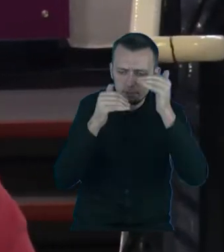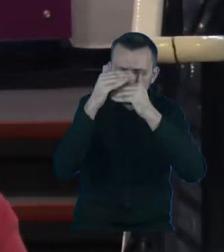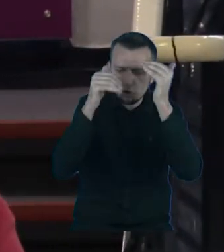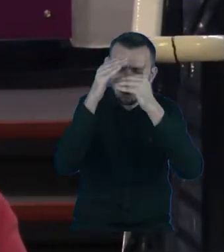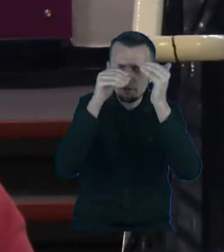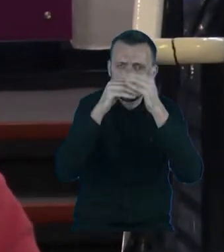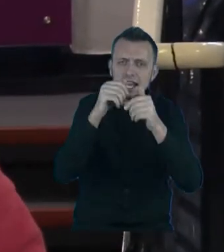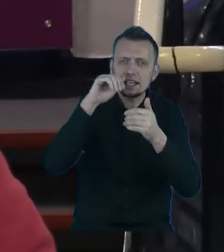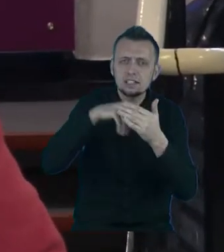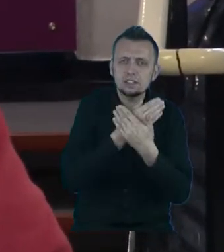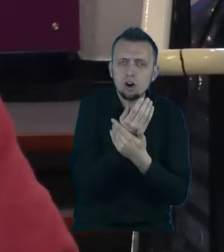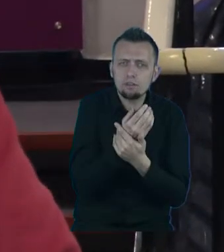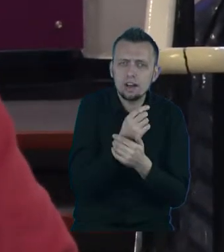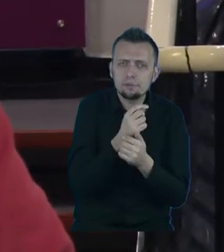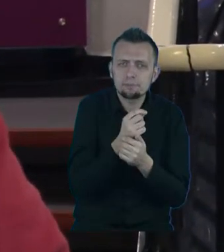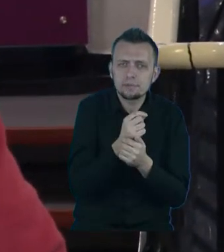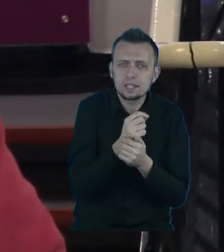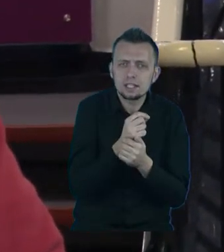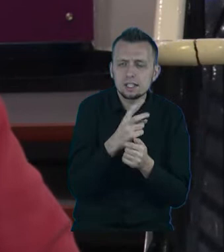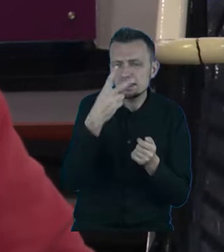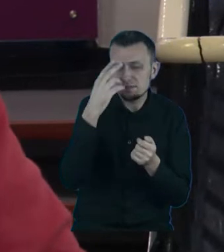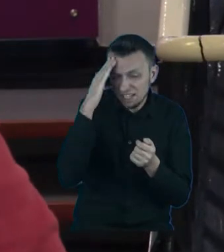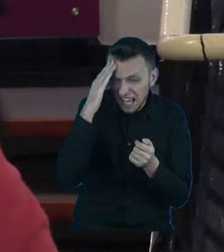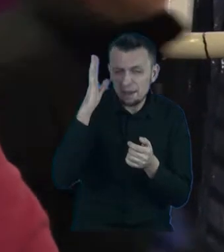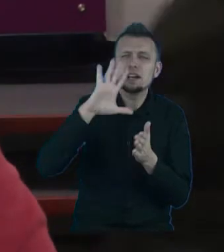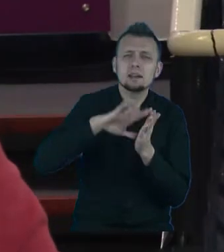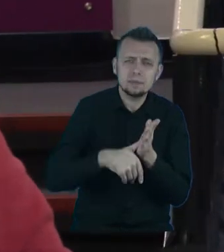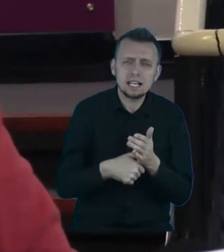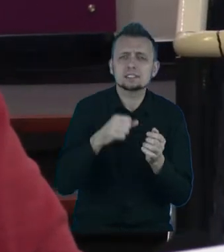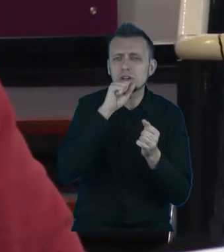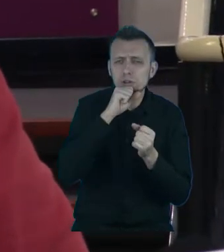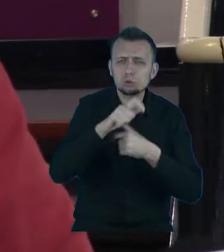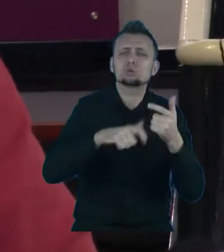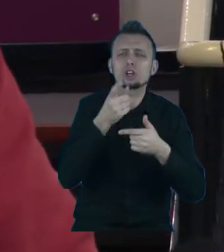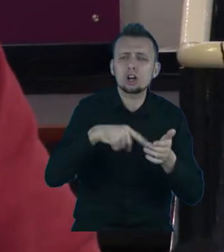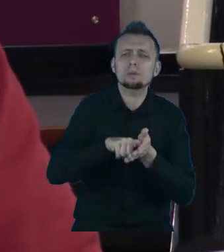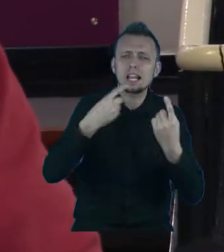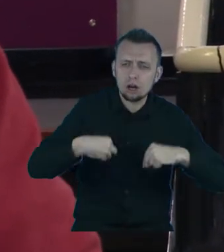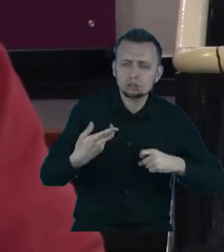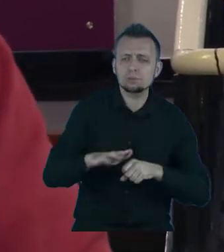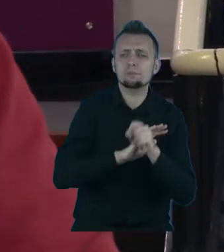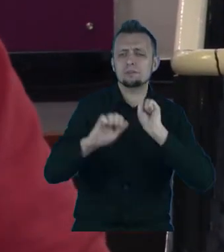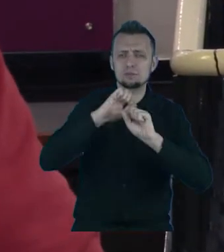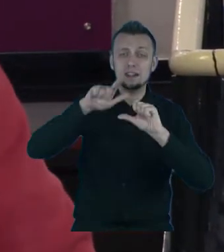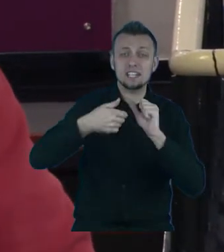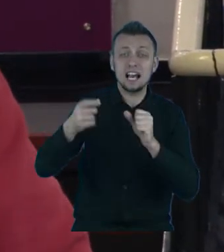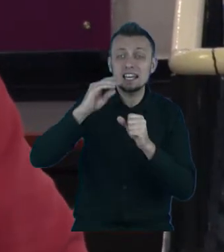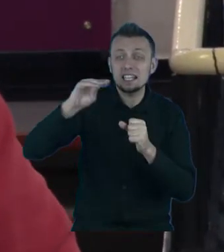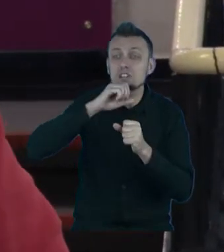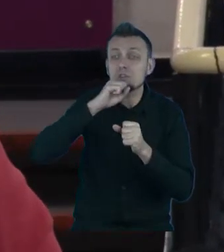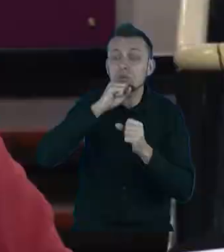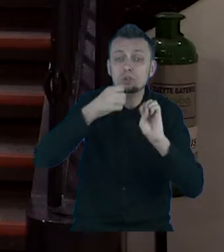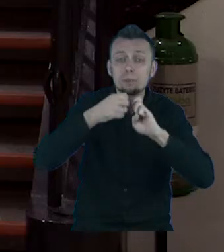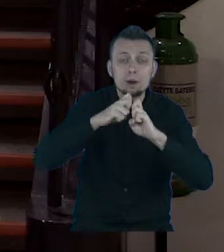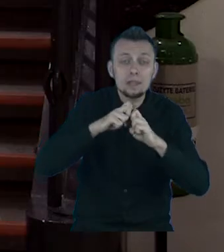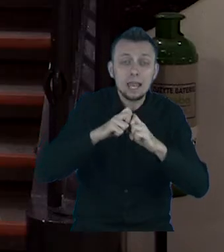tym kierunku, w stosunku do osób niepełnosprawnych, ale jeszcze te osoby niepełnosprawne nadal mają duże problemy. A drugi aspekt to